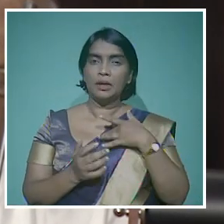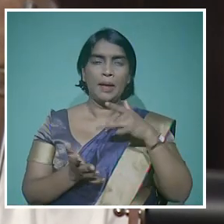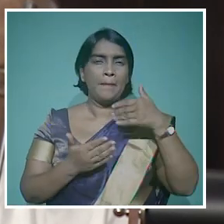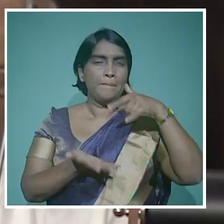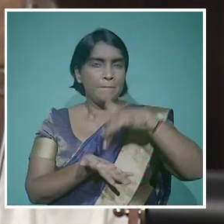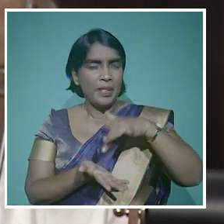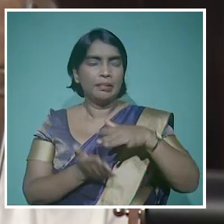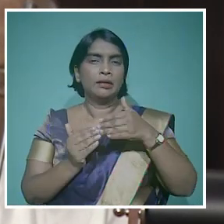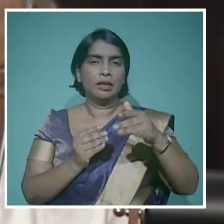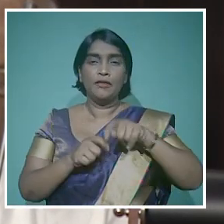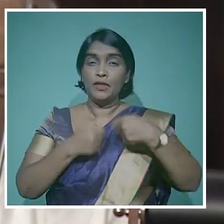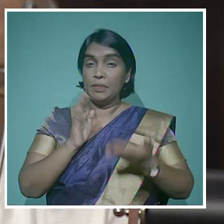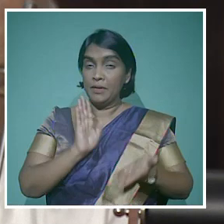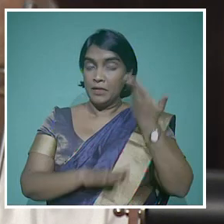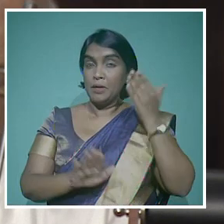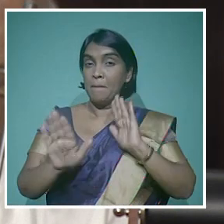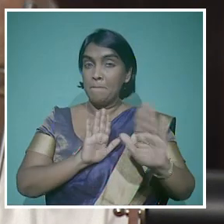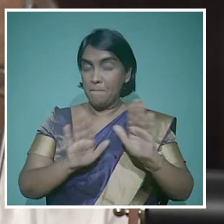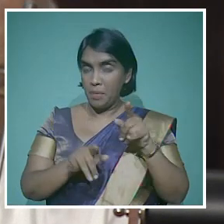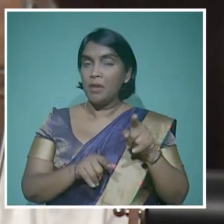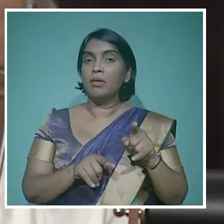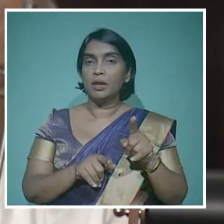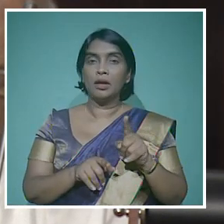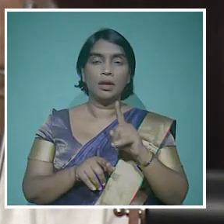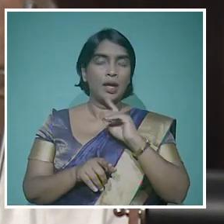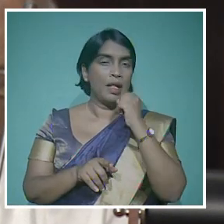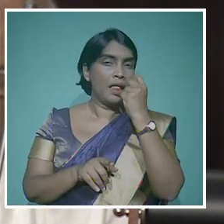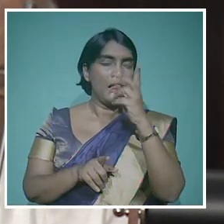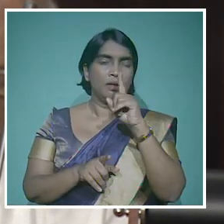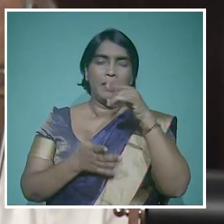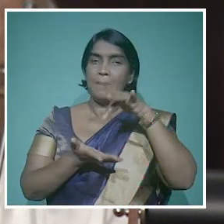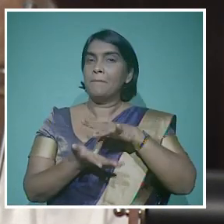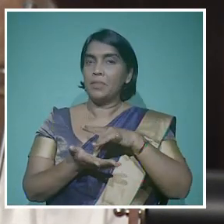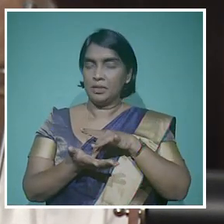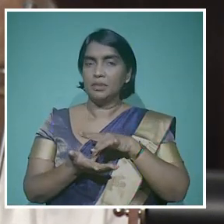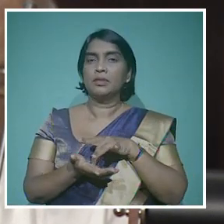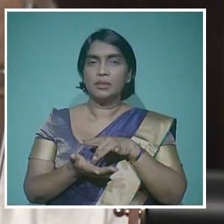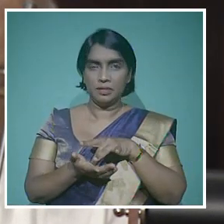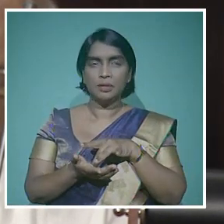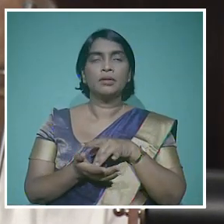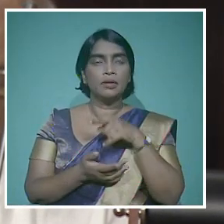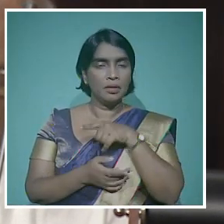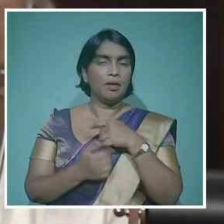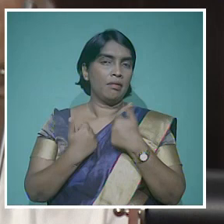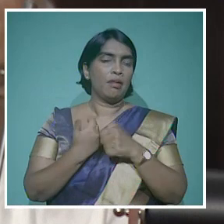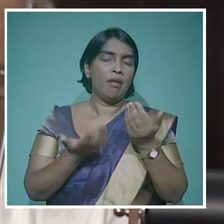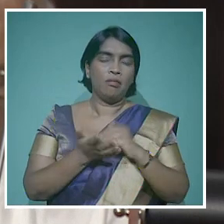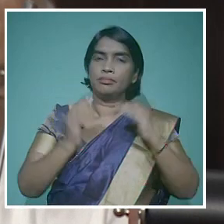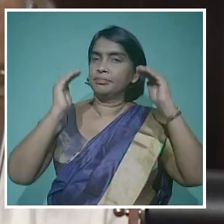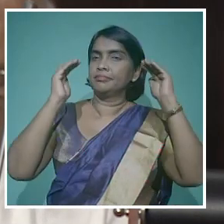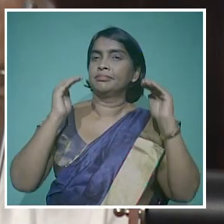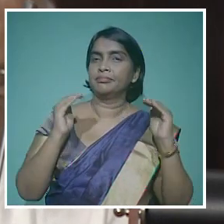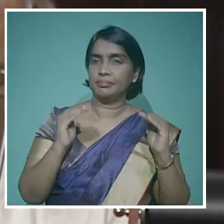කාලීන උද්දමනය පාලනය කළ හැකි තනි ඉලක්කමක් මැදි අගයක් මිඩ් සිංගල් ඩිජිට් දක්වා නැවත ගෙන